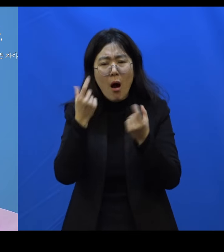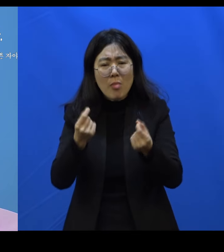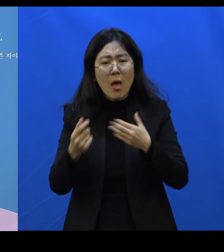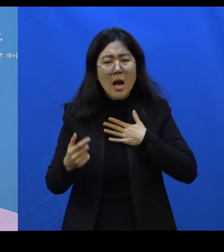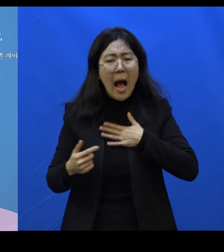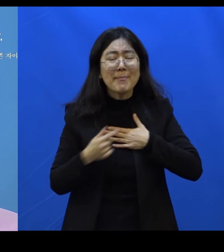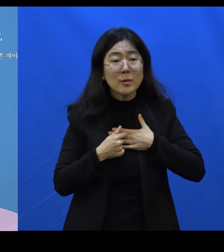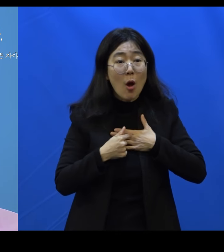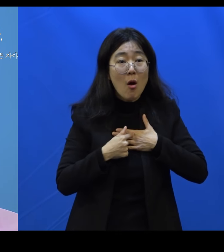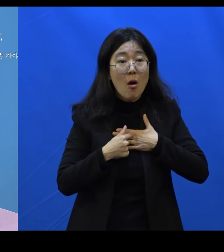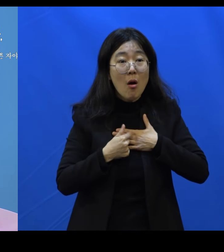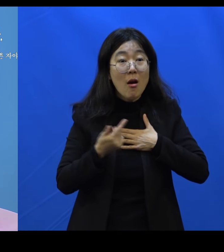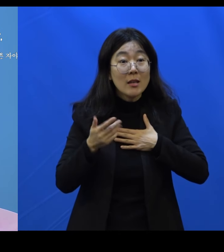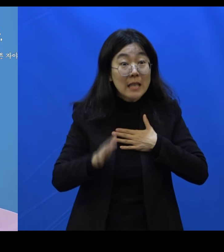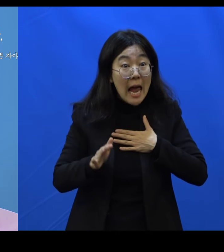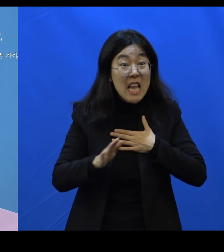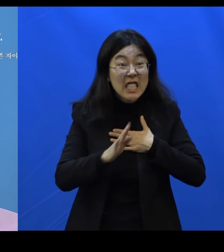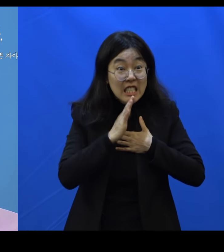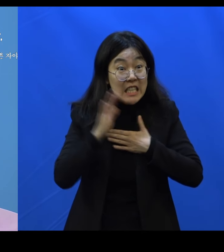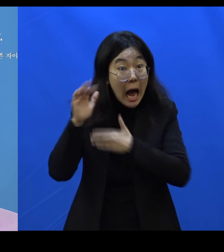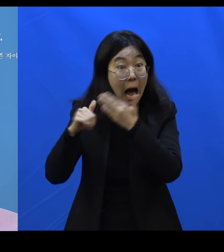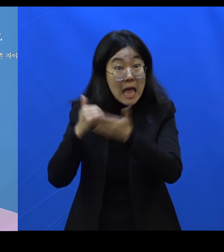하나님은 언제나 가까이 계시는 거예요.